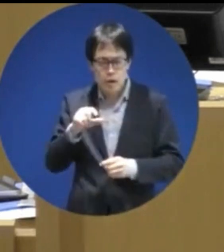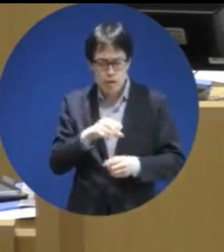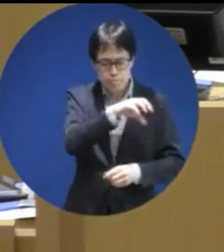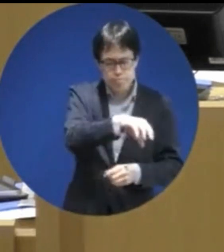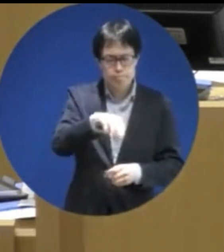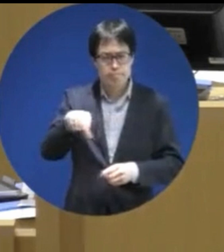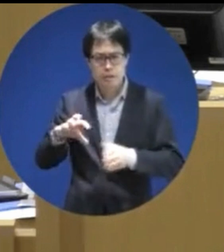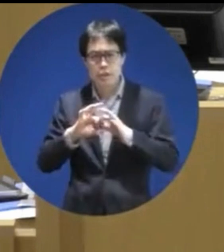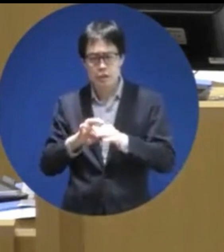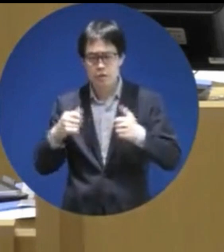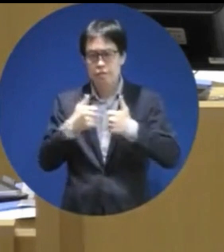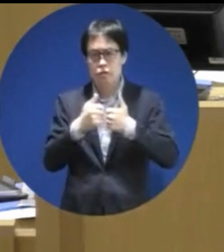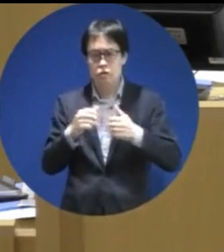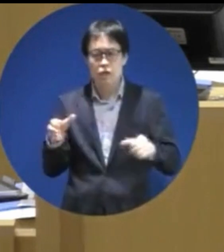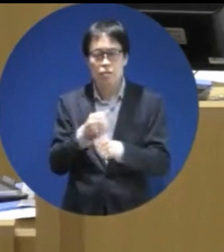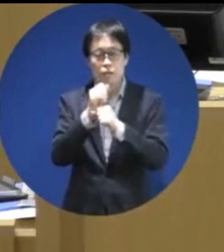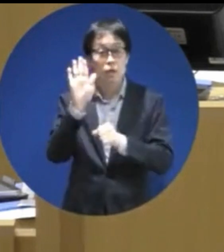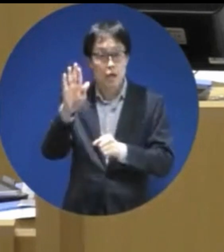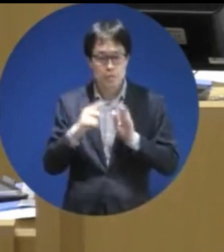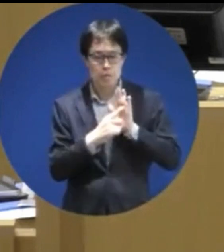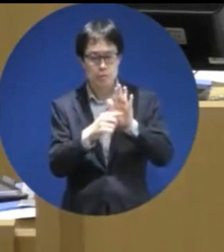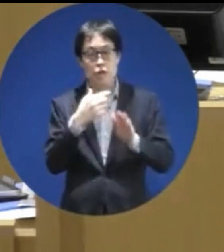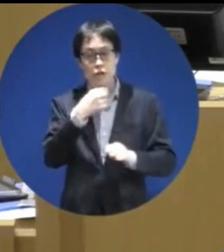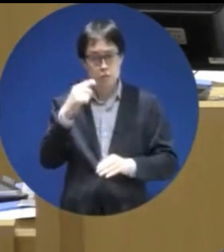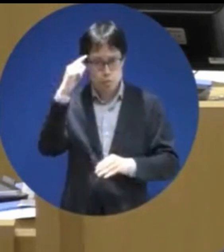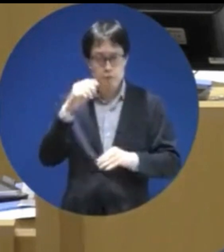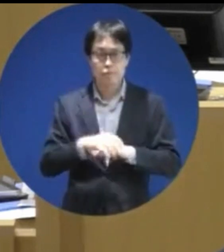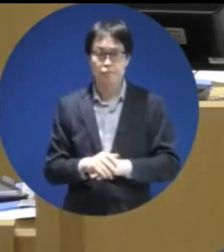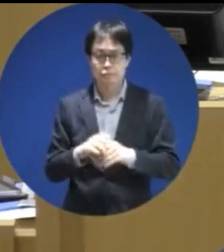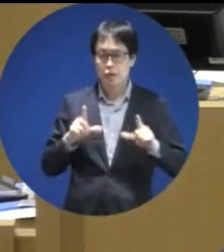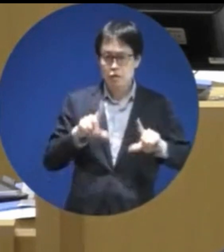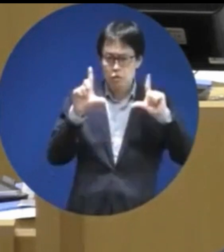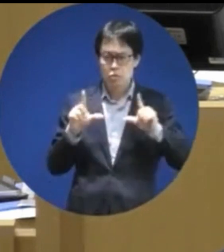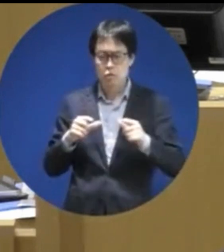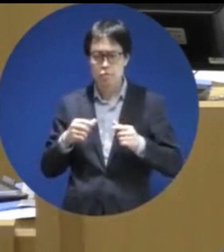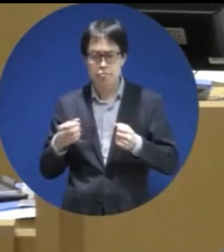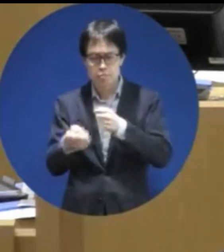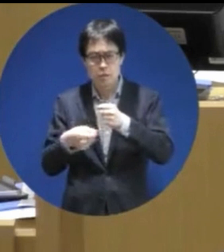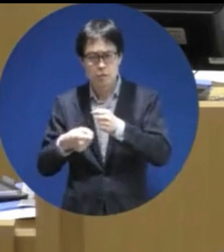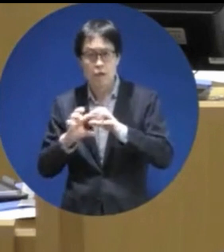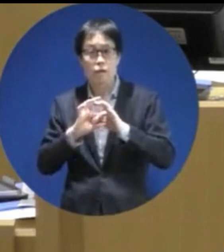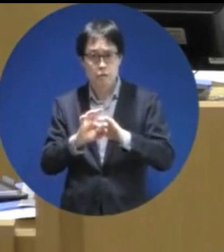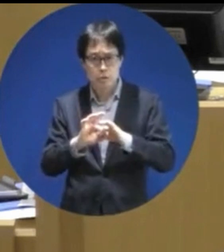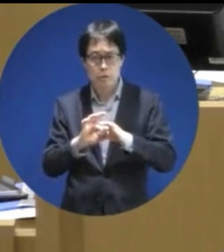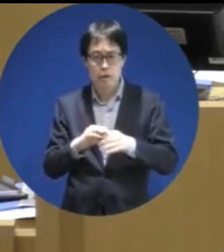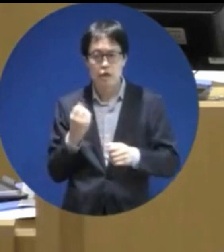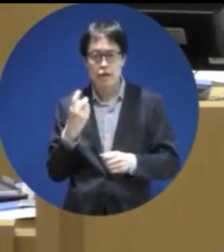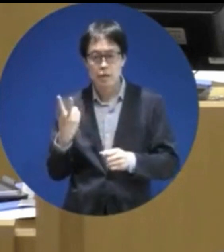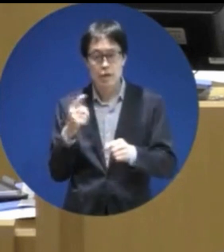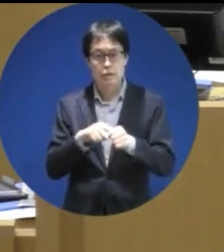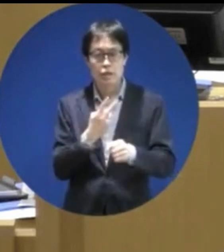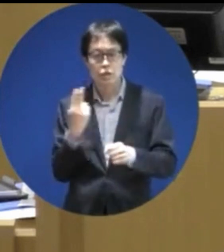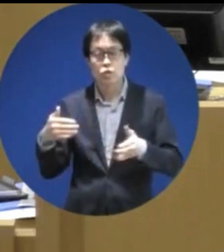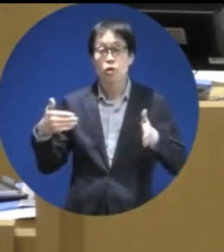配置について検討し、まとまり次第お示ししていきたいと考えています。樹木の伐採についても、先ほどお答えしたとおり、令和2年度まで